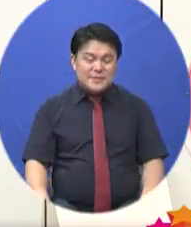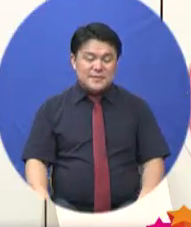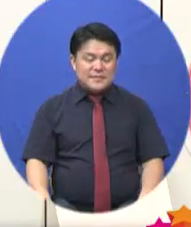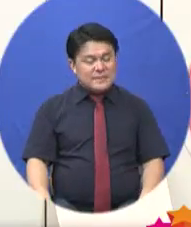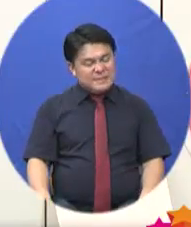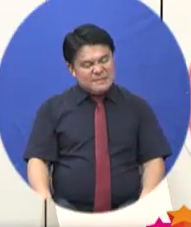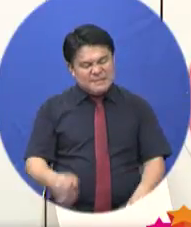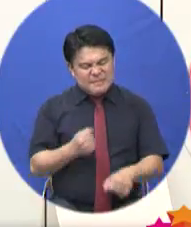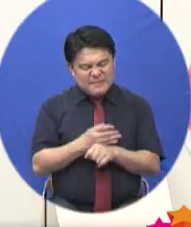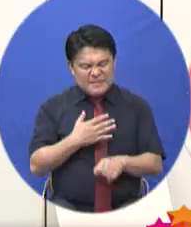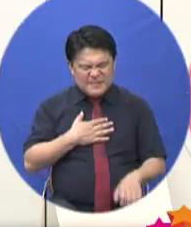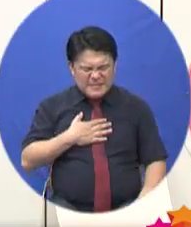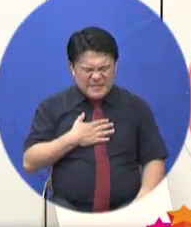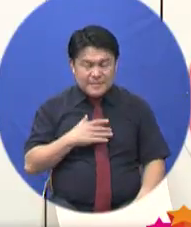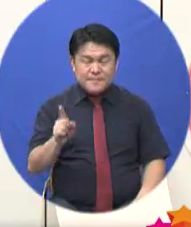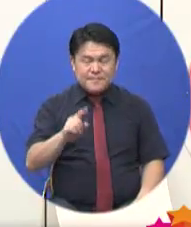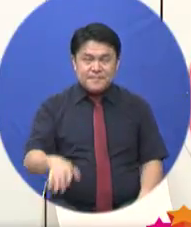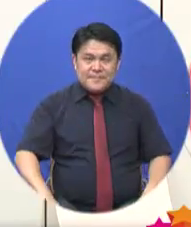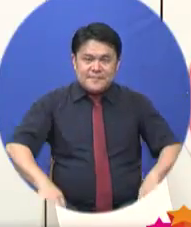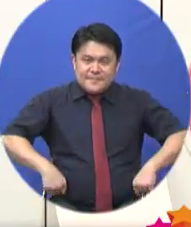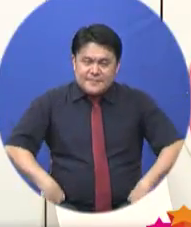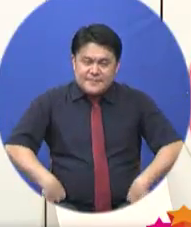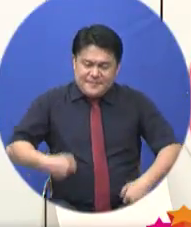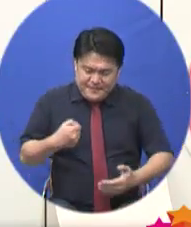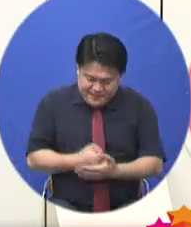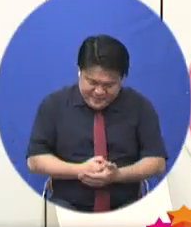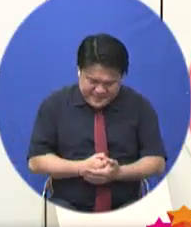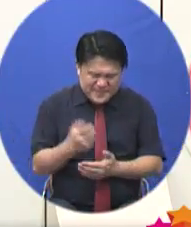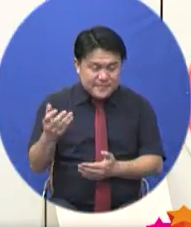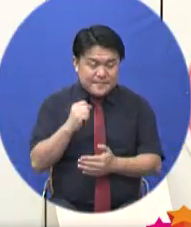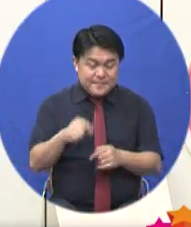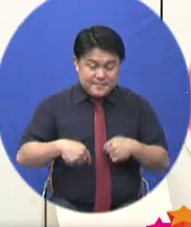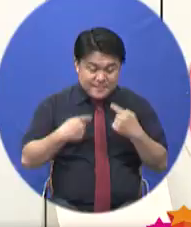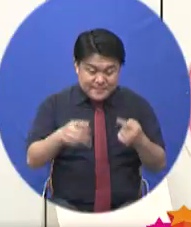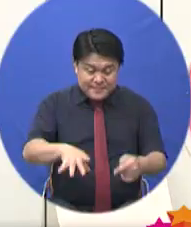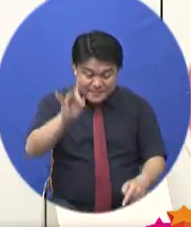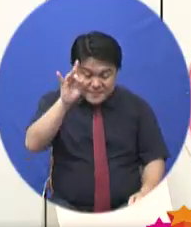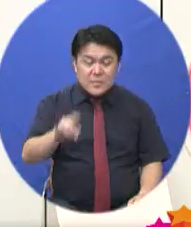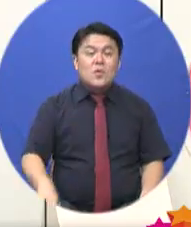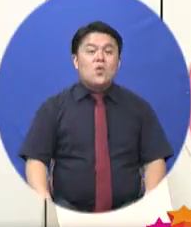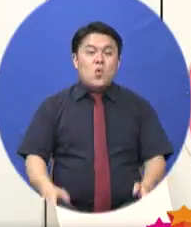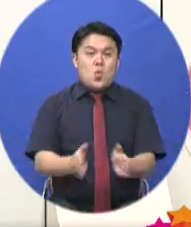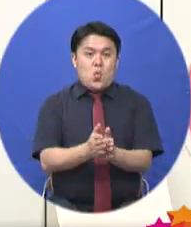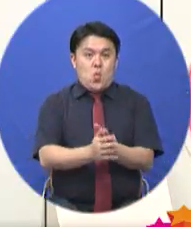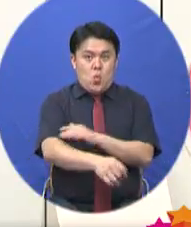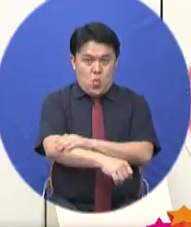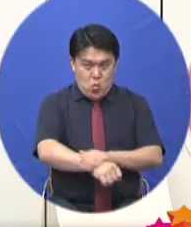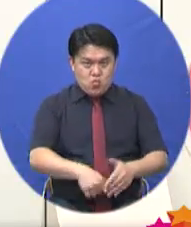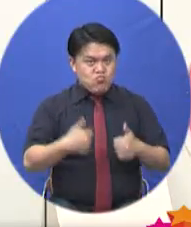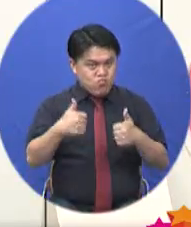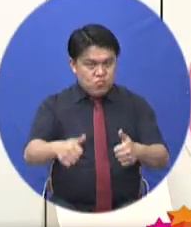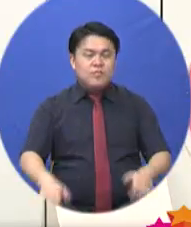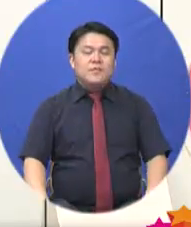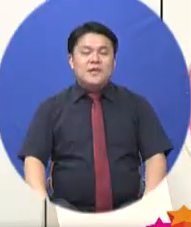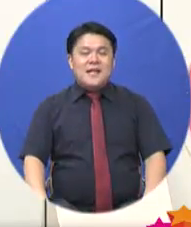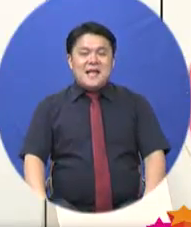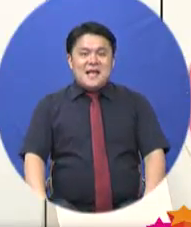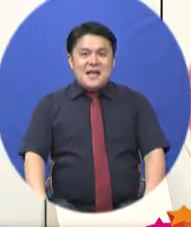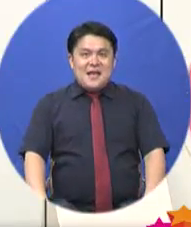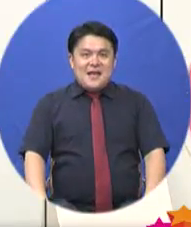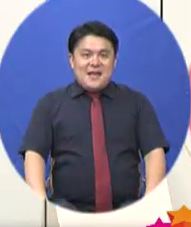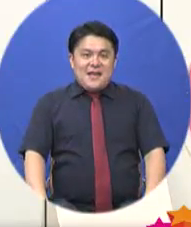네. 보다 제가 아주 용기를 내서 처음 신청을 드렸어요. 아주 잘하셨어요. 예, 근데 네.